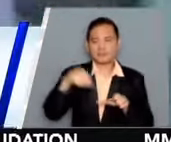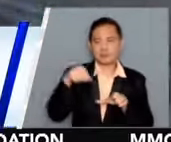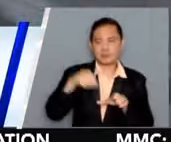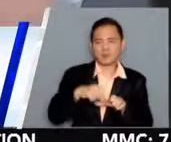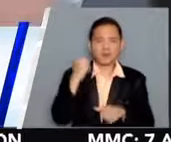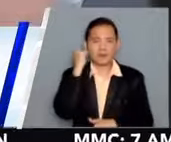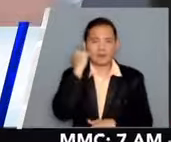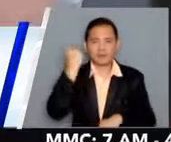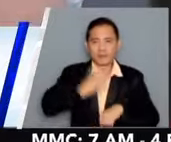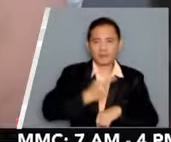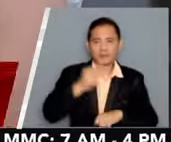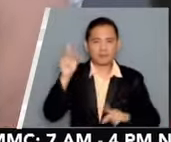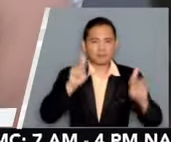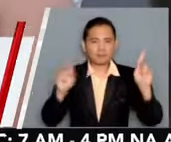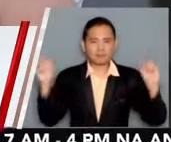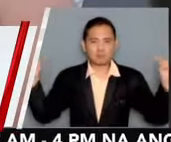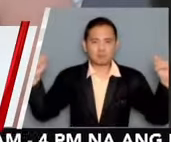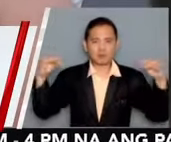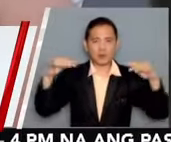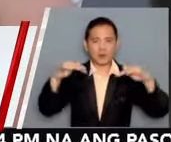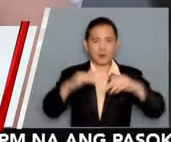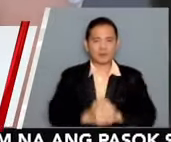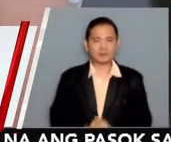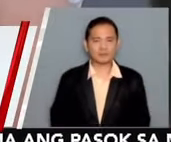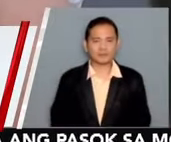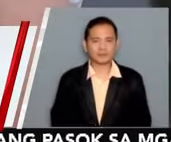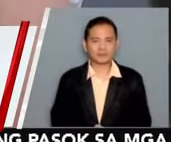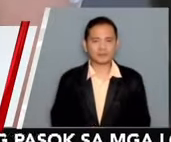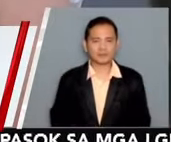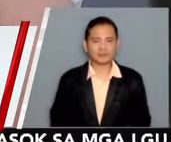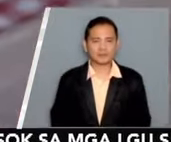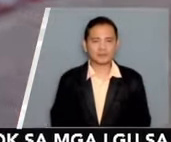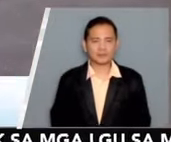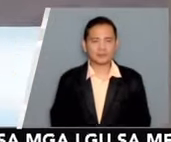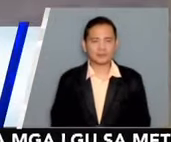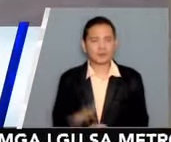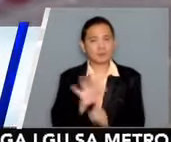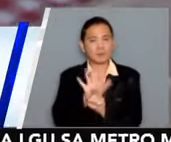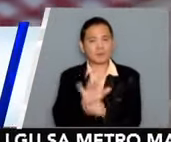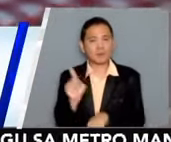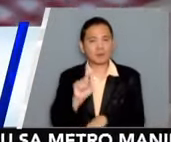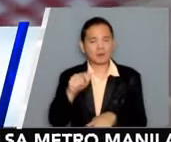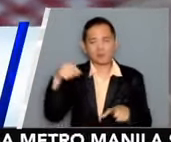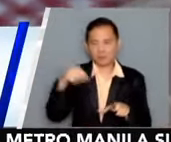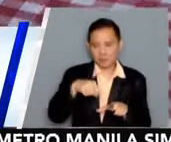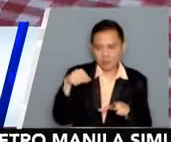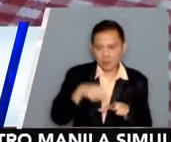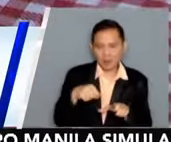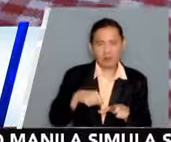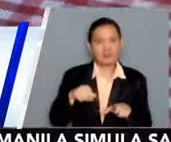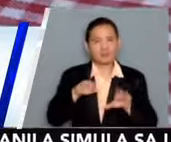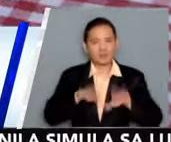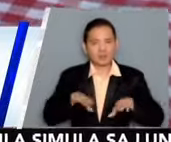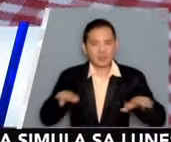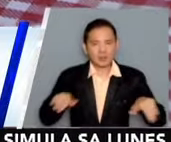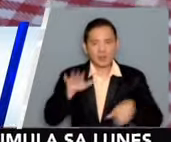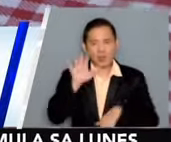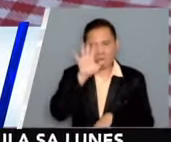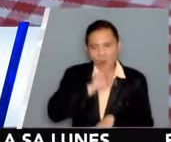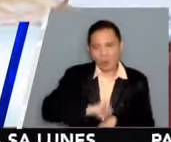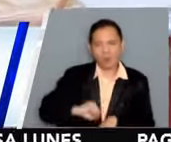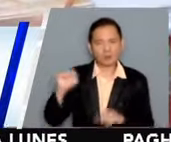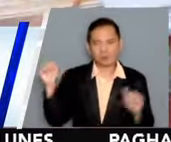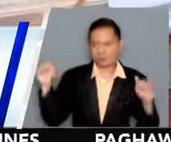Yung bumibili dito sa amin, halo-halo, bata, matatanda. Mayroon kaming halo-halo, mais